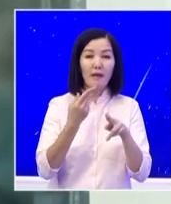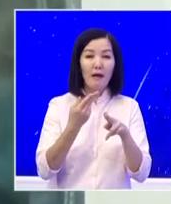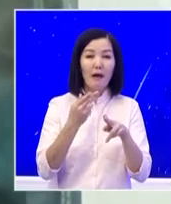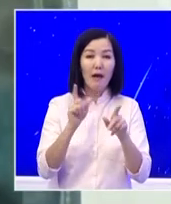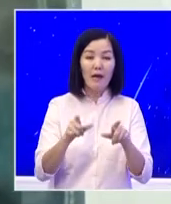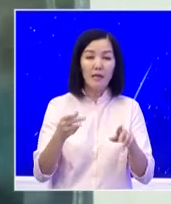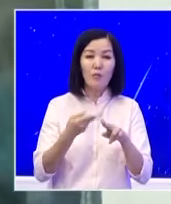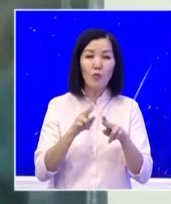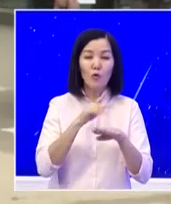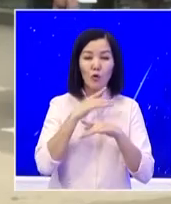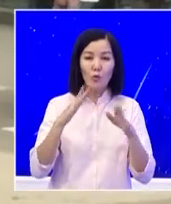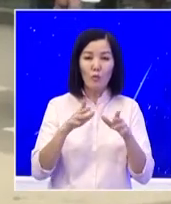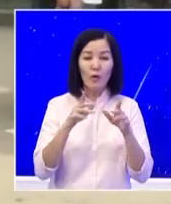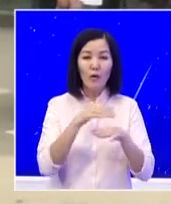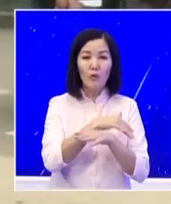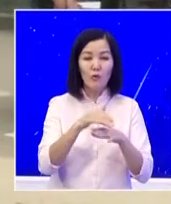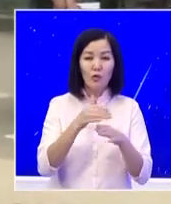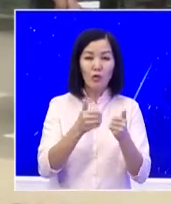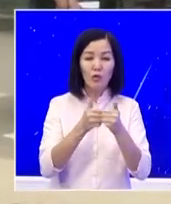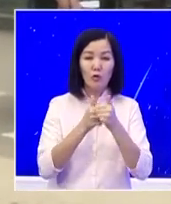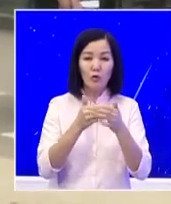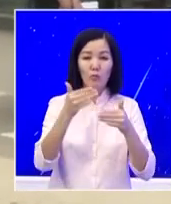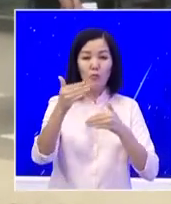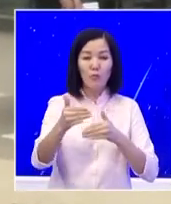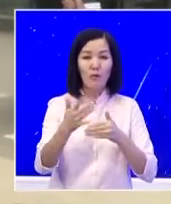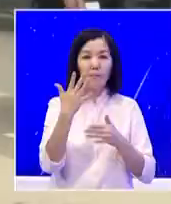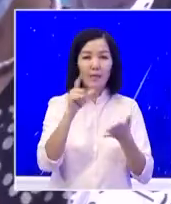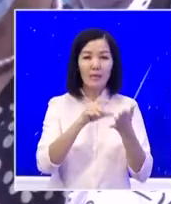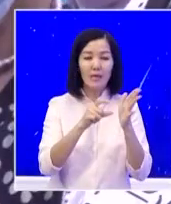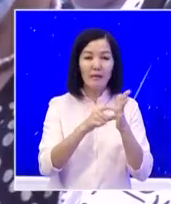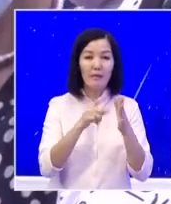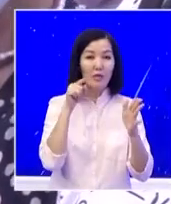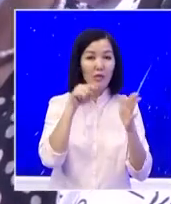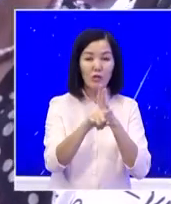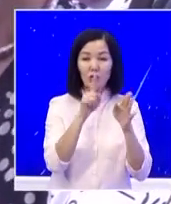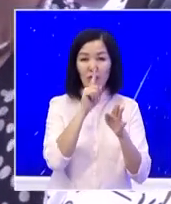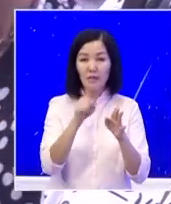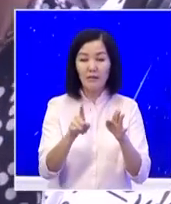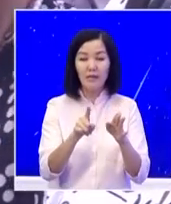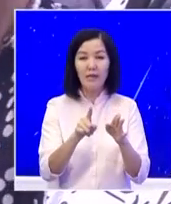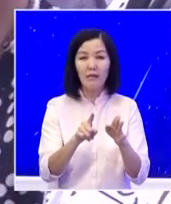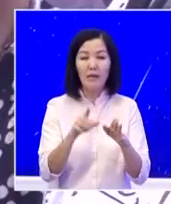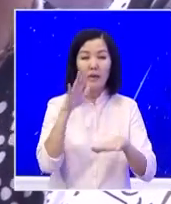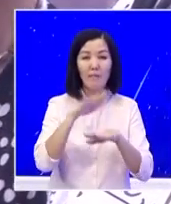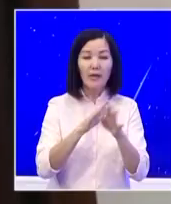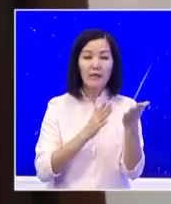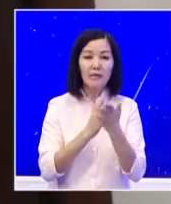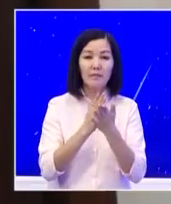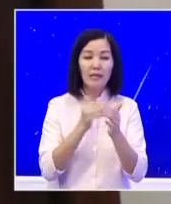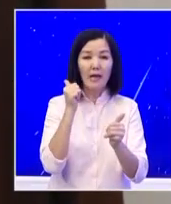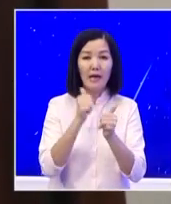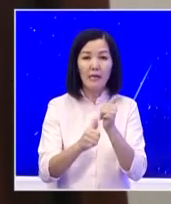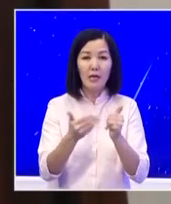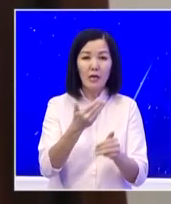банкінің филиалындағы кезек көшеде тұр. Талап ереже бойынша бөлмеге 5 адамнан артық кісі кіргізілмейді. Кіреберісте банк қызметкерлері әр